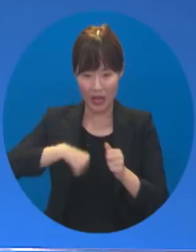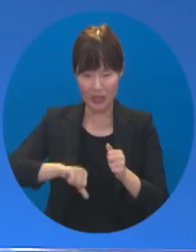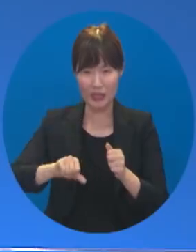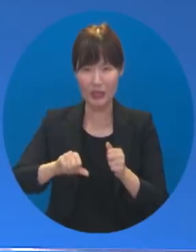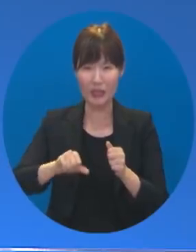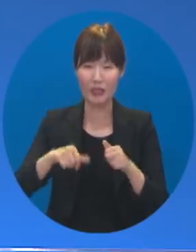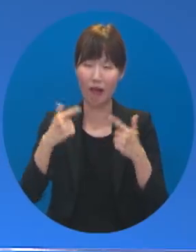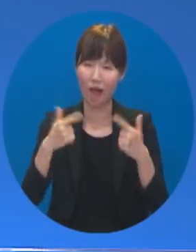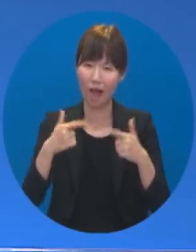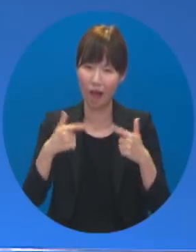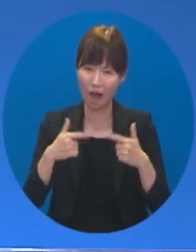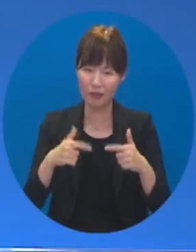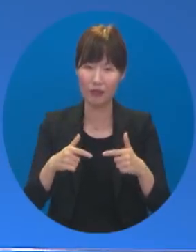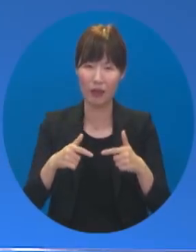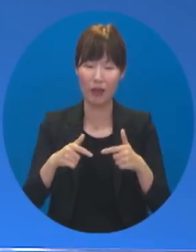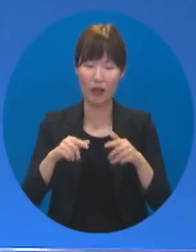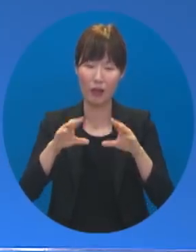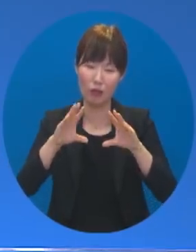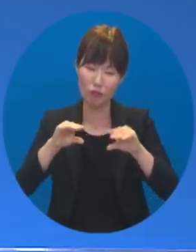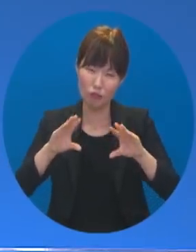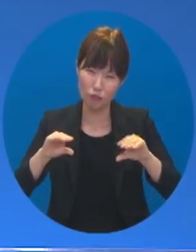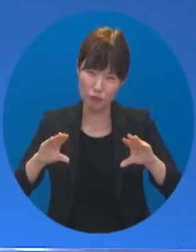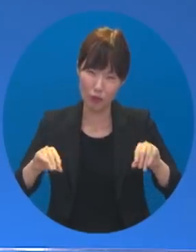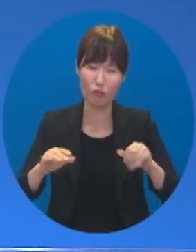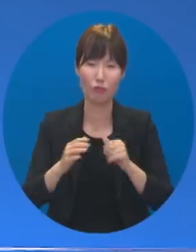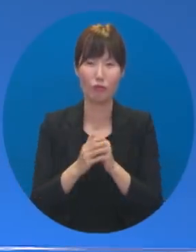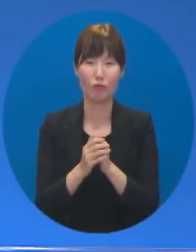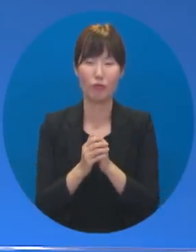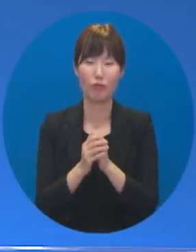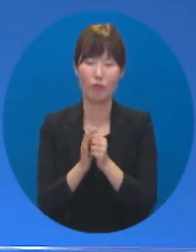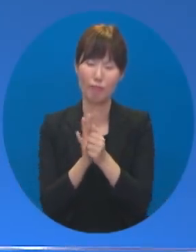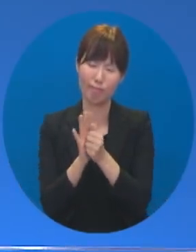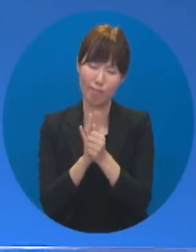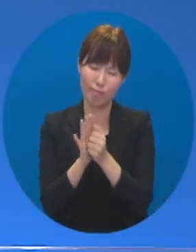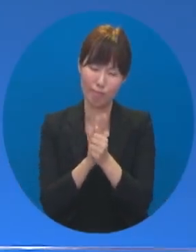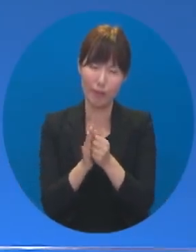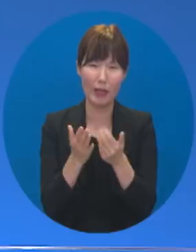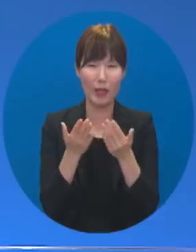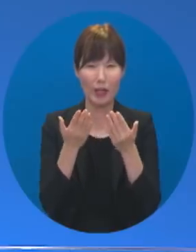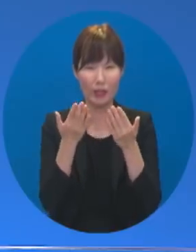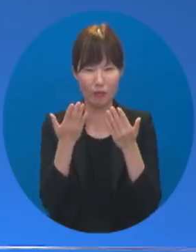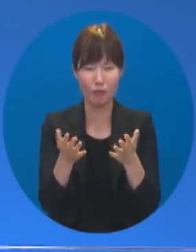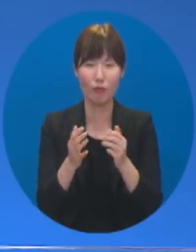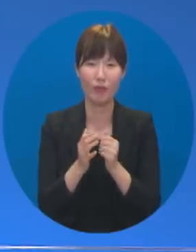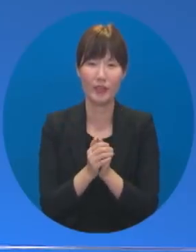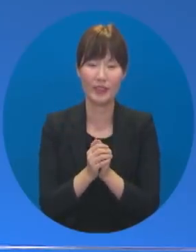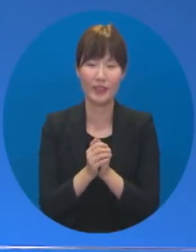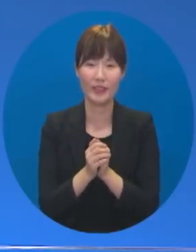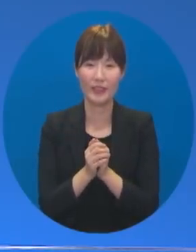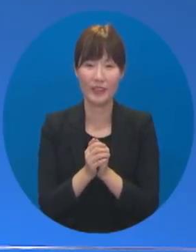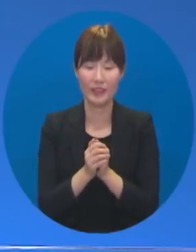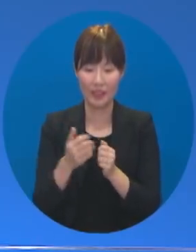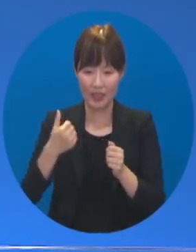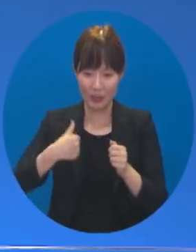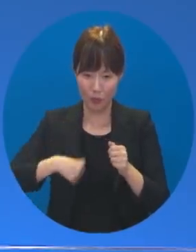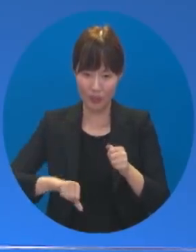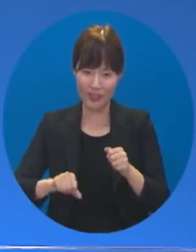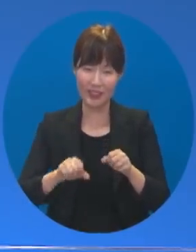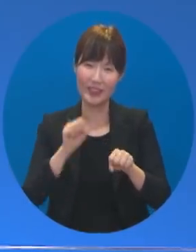해주고 또 원기의 그 성격이 참 좋지만 또 어쩔 땐 좋지 않은데 그 성격을